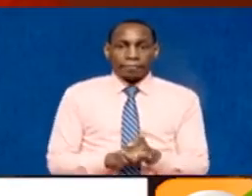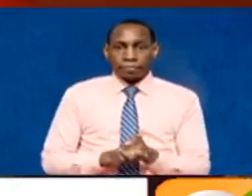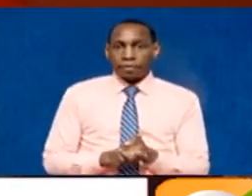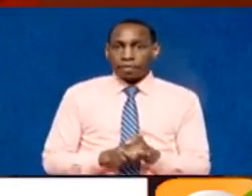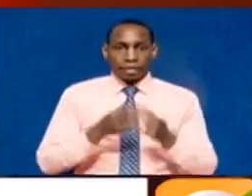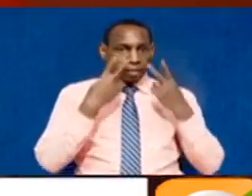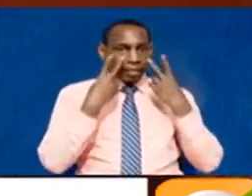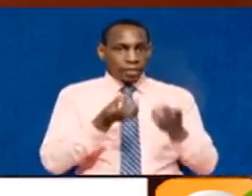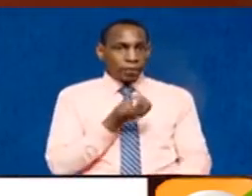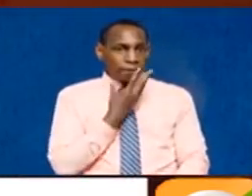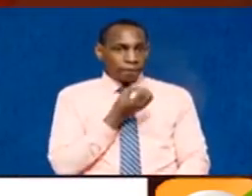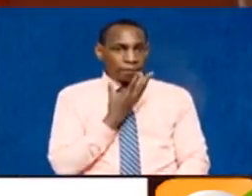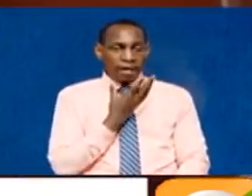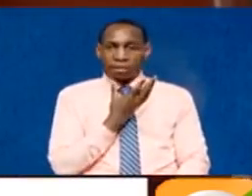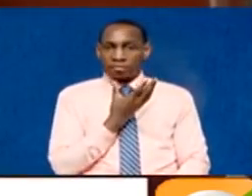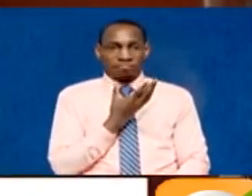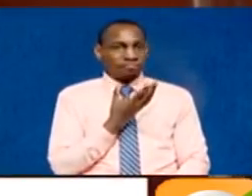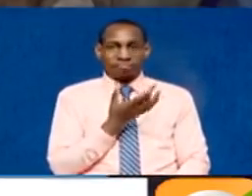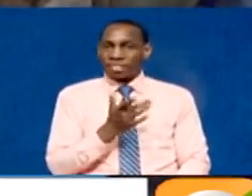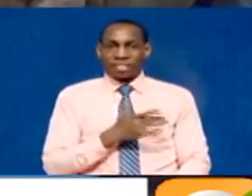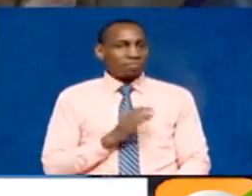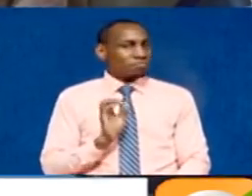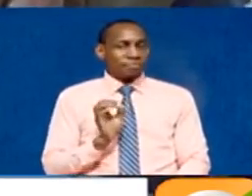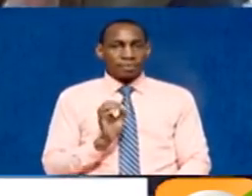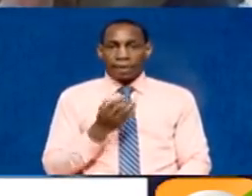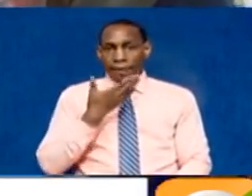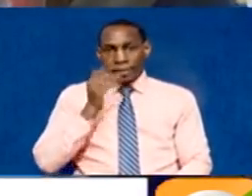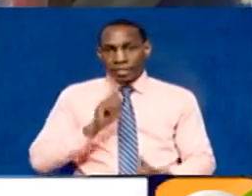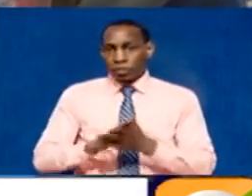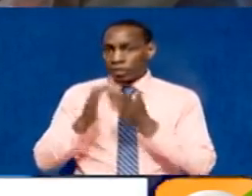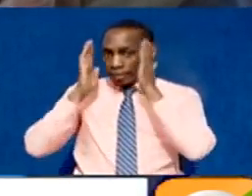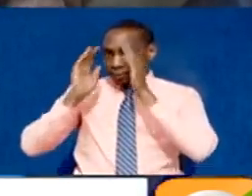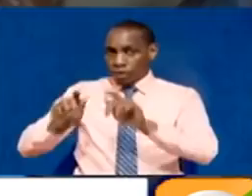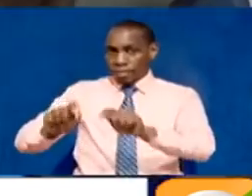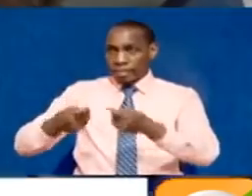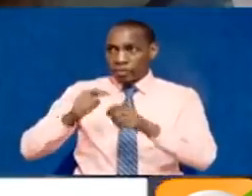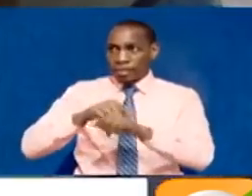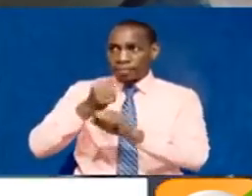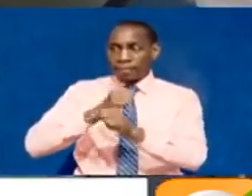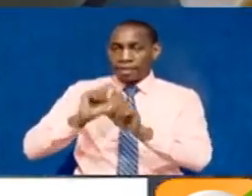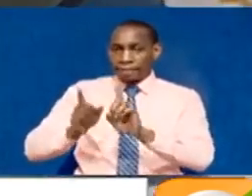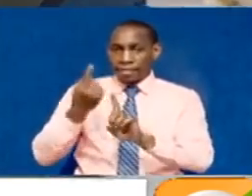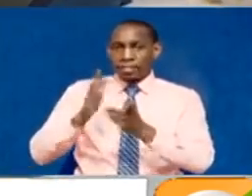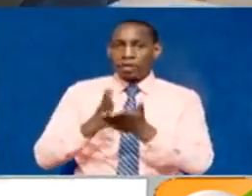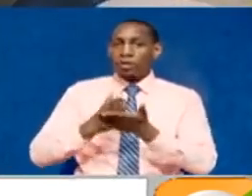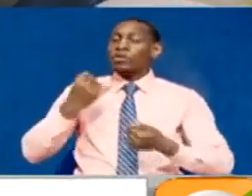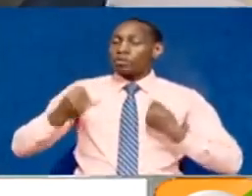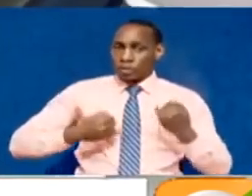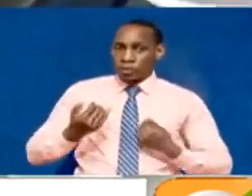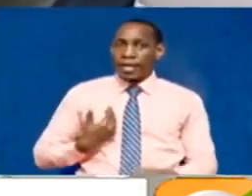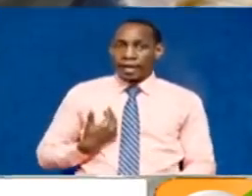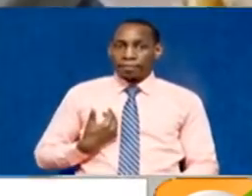nikaona flowers, roho haiko kwa flowers. Nikaona sasa wacha niingililie viatu, na vile nilitengeneza ya kwanza